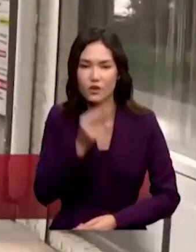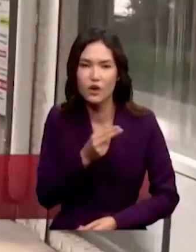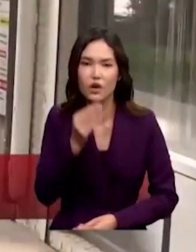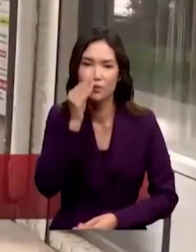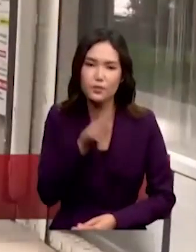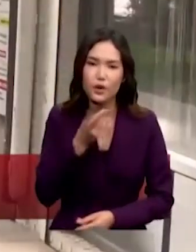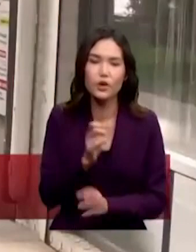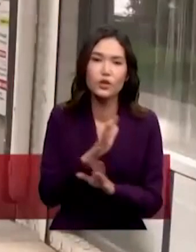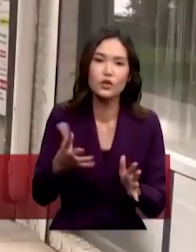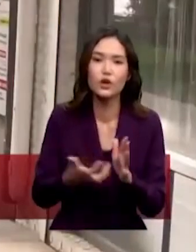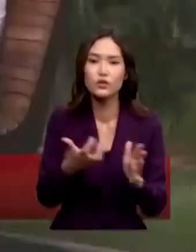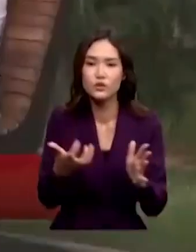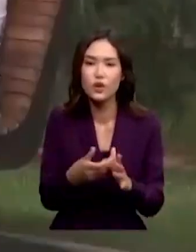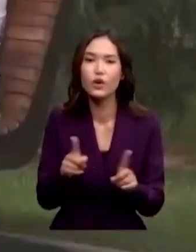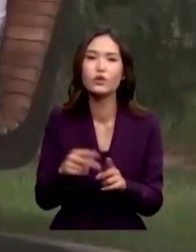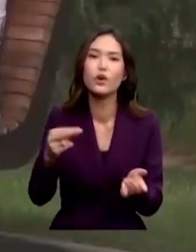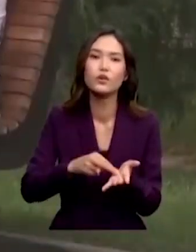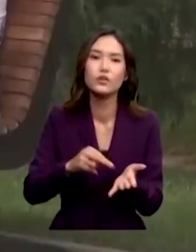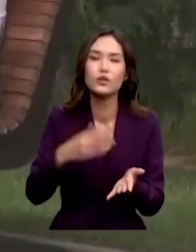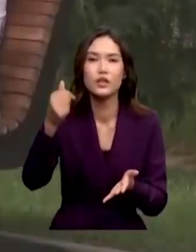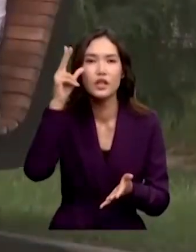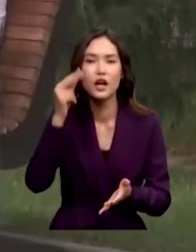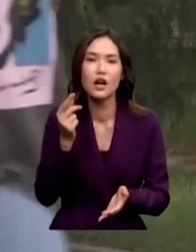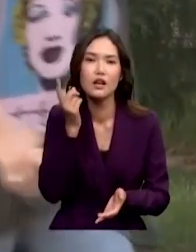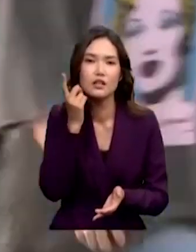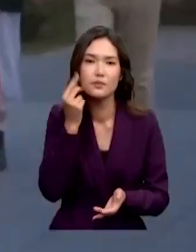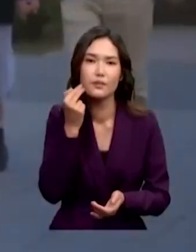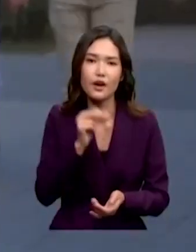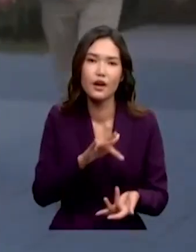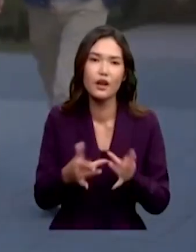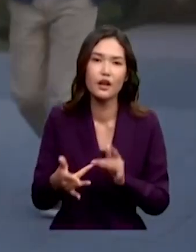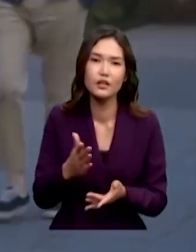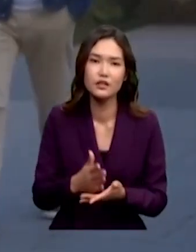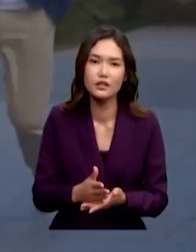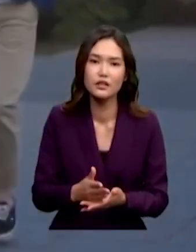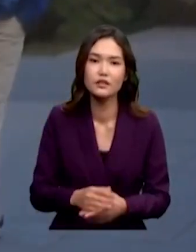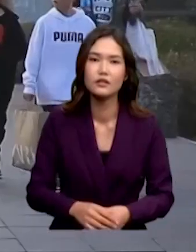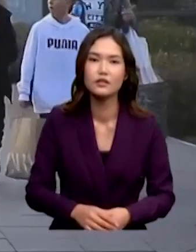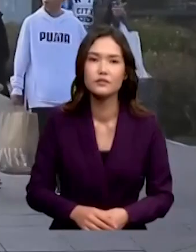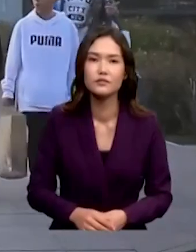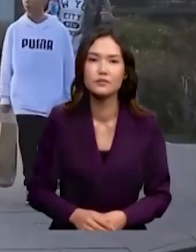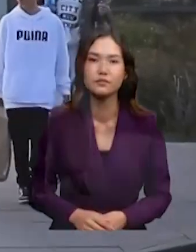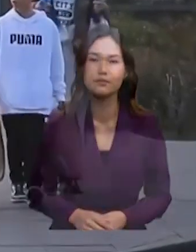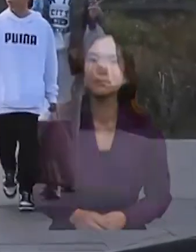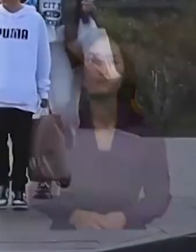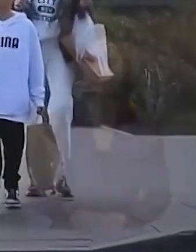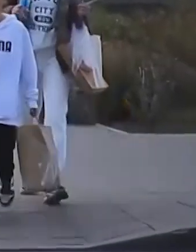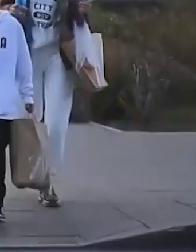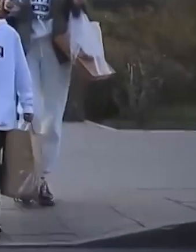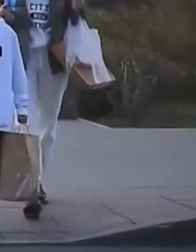дорогими тарифами на связь, но и стоимостью и плохим качеством интернета. Бота Ибрагимова, Нурсултан Саулет, Атамикен Бизнес.